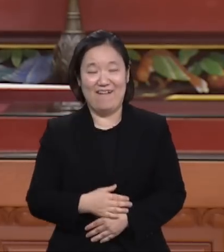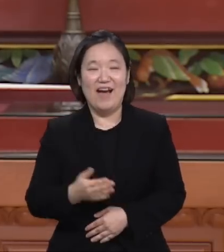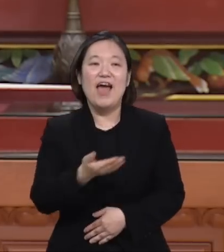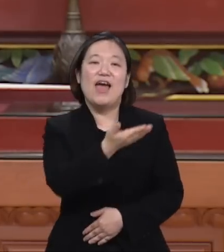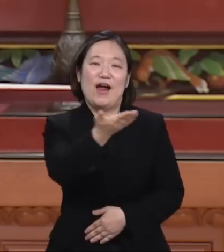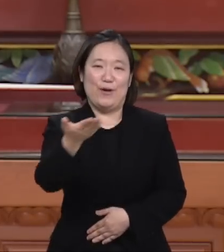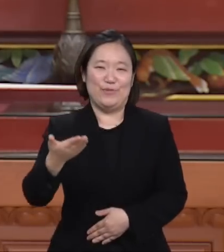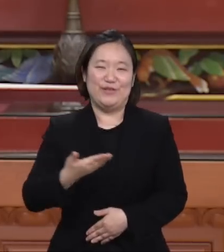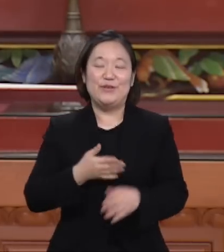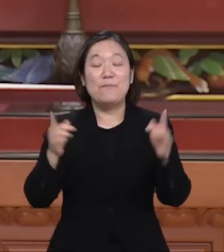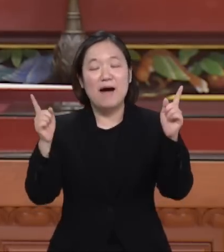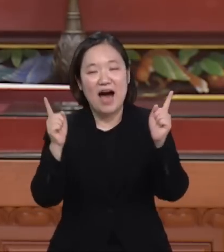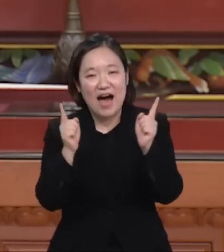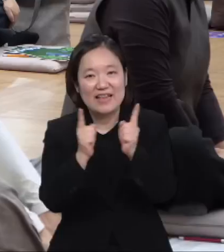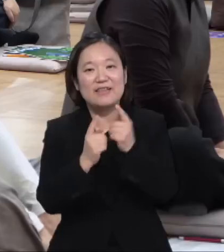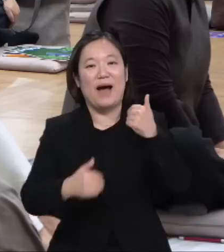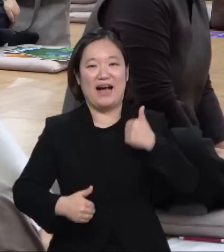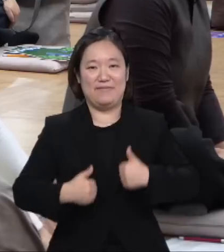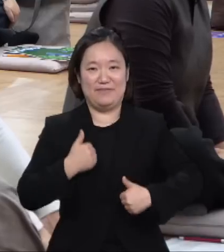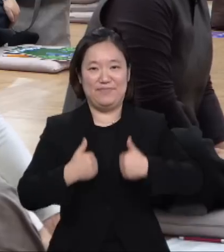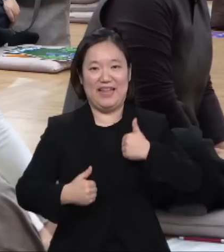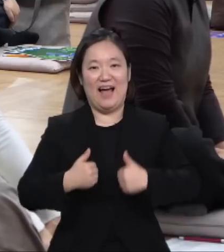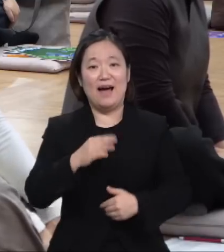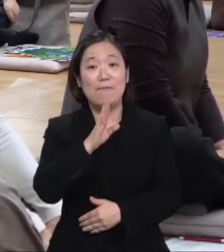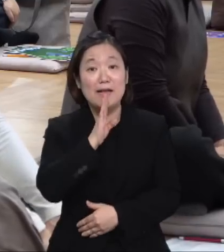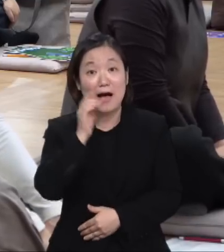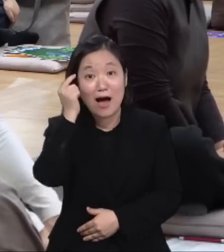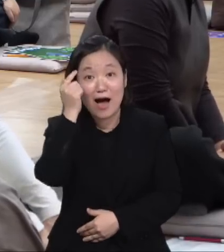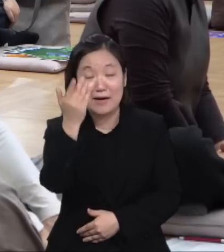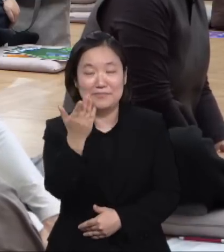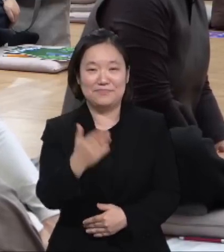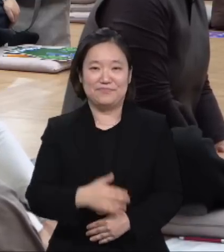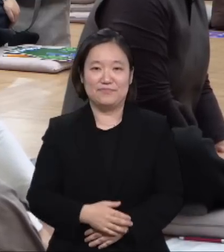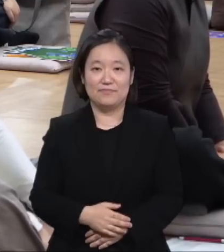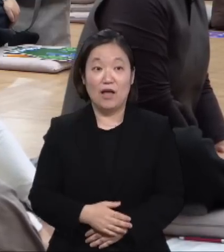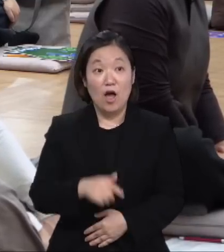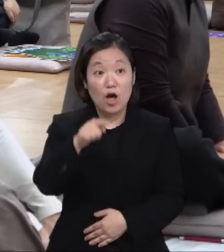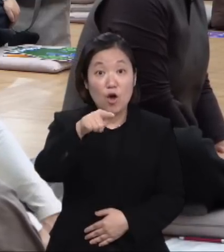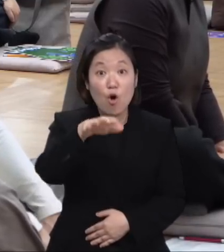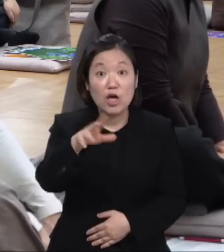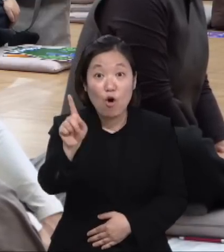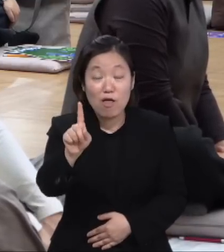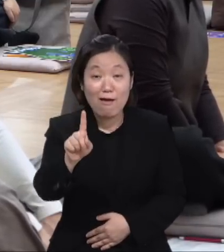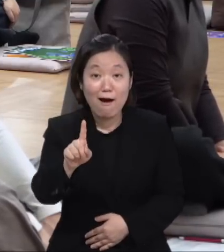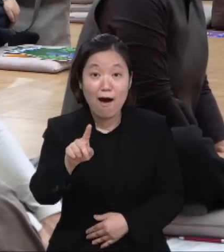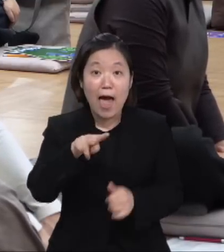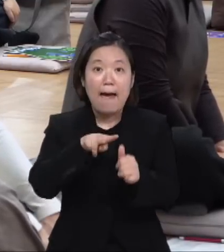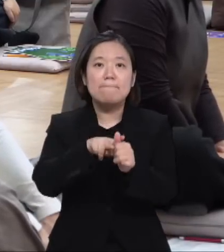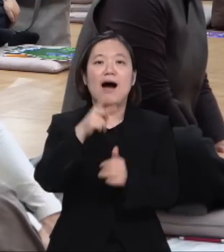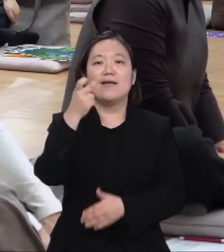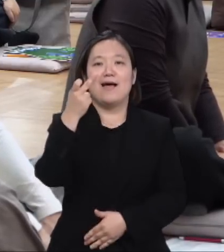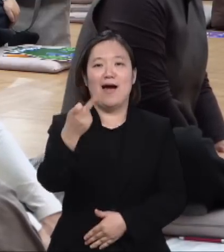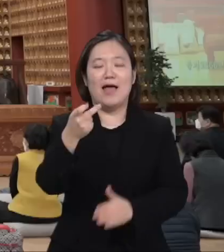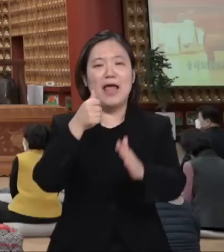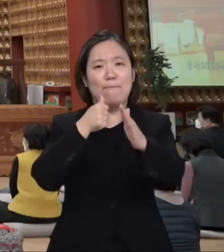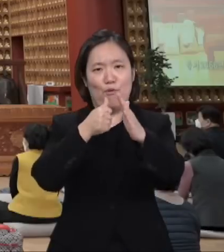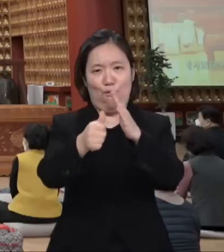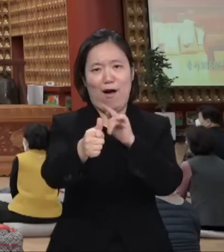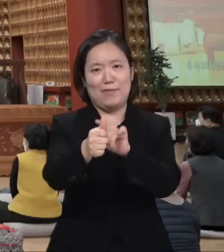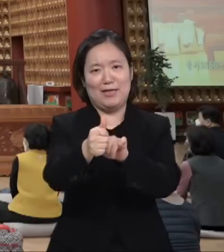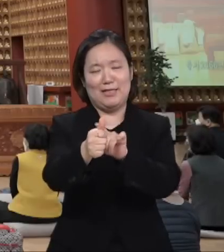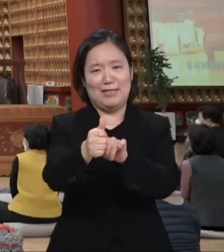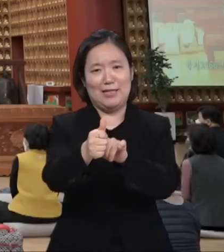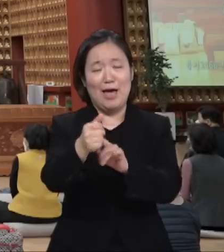되어서 반갑습니다 반갑죠 예 여기가 마산을 대표하는 나아가서